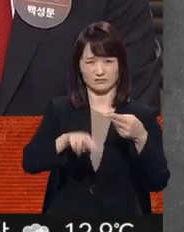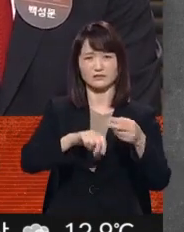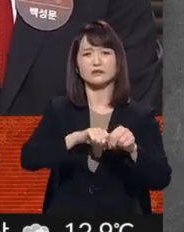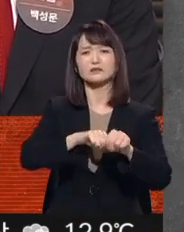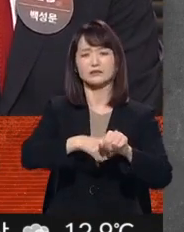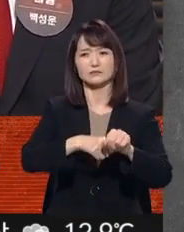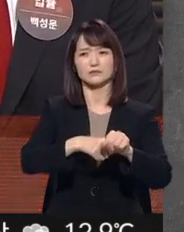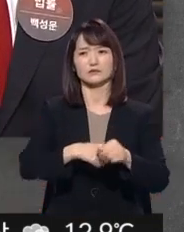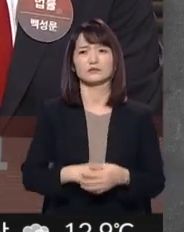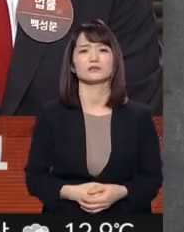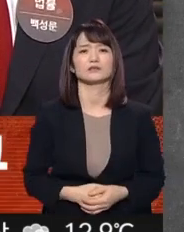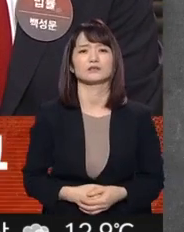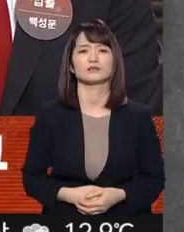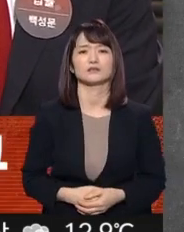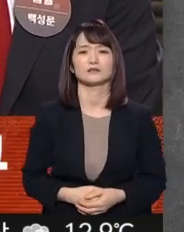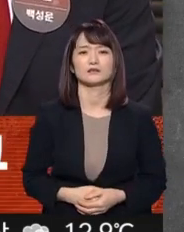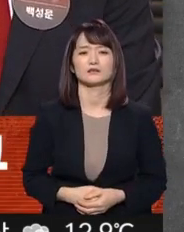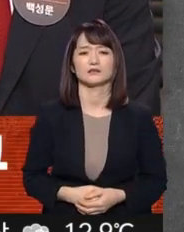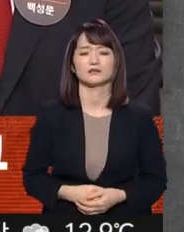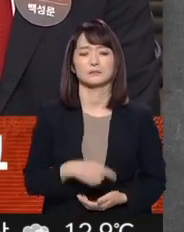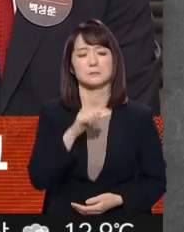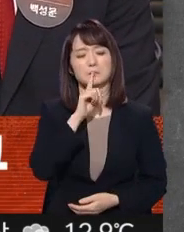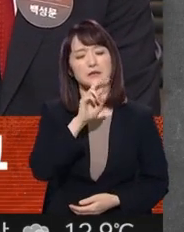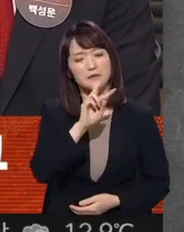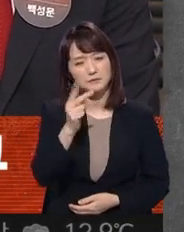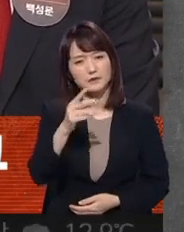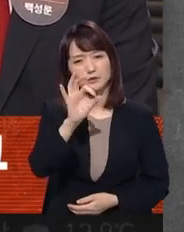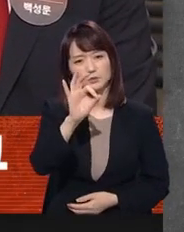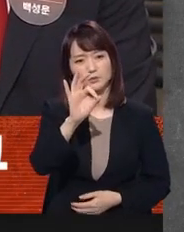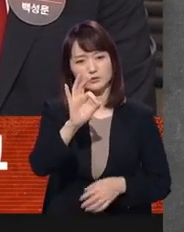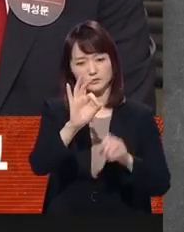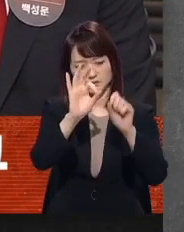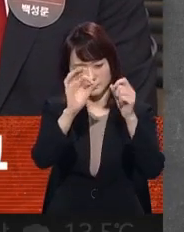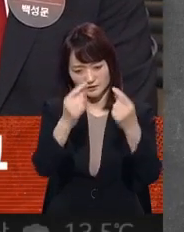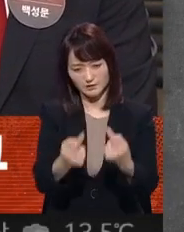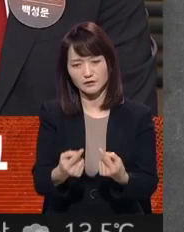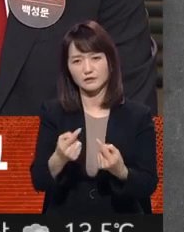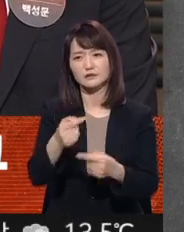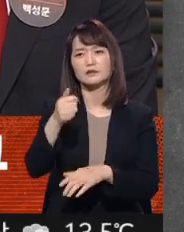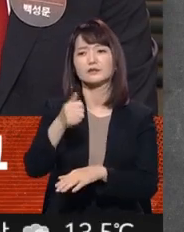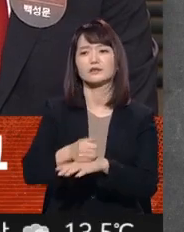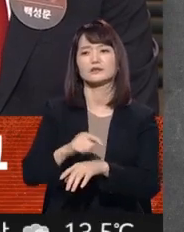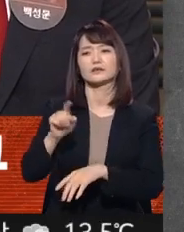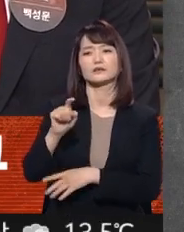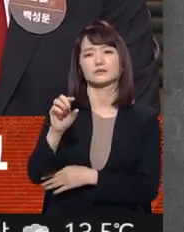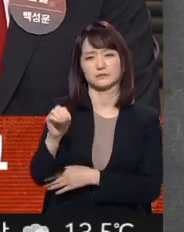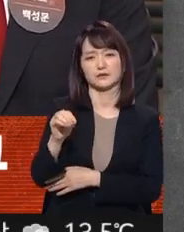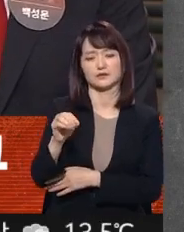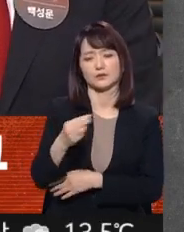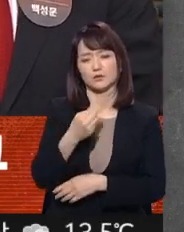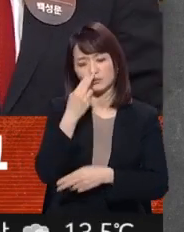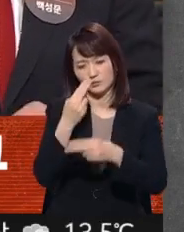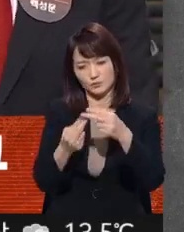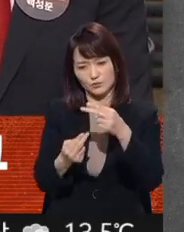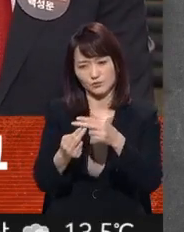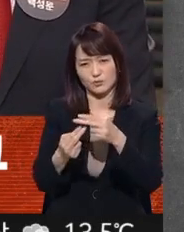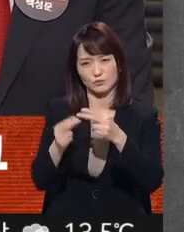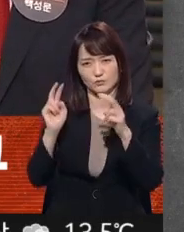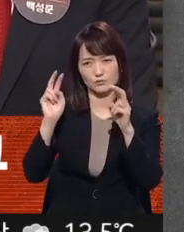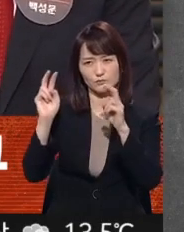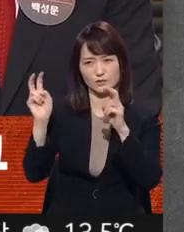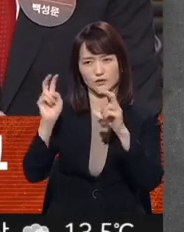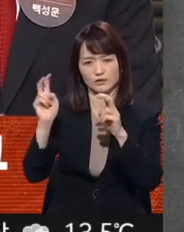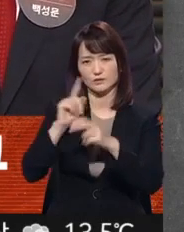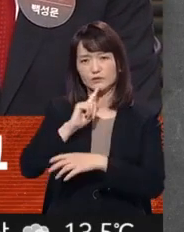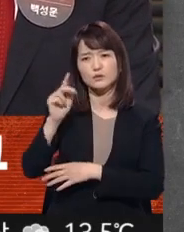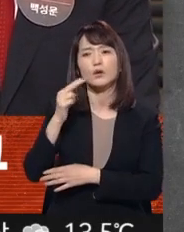이제 깎아주기 시작합니다 단단하게 계속 낮추다가 결국 10만원 보험처리 없이 10만원을 받고 그냥 갔는데